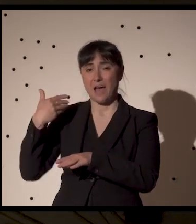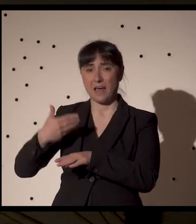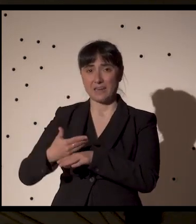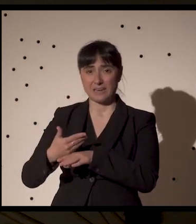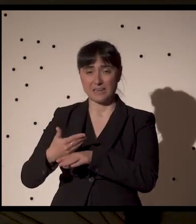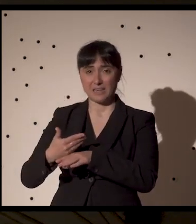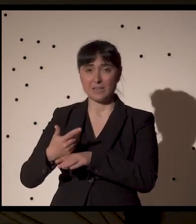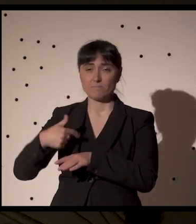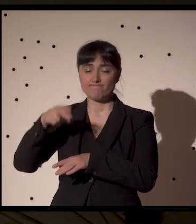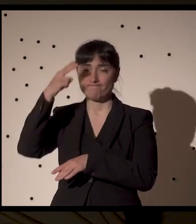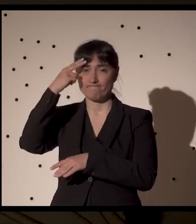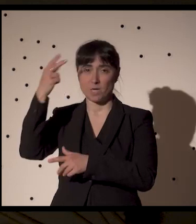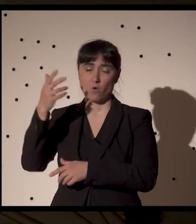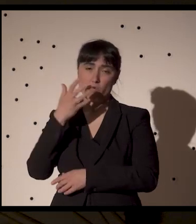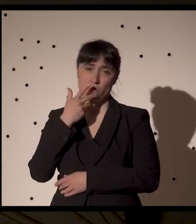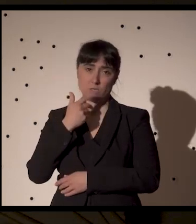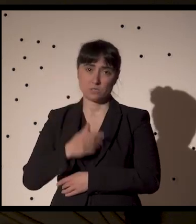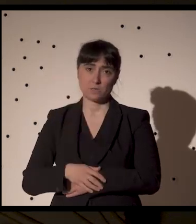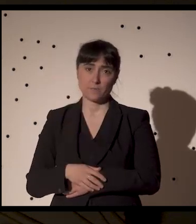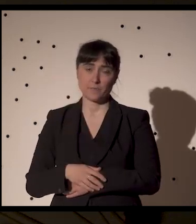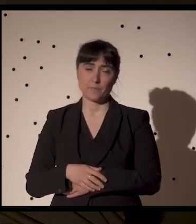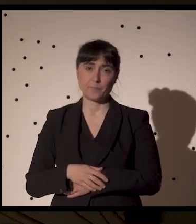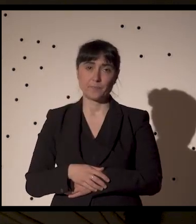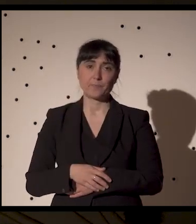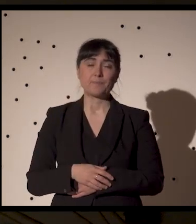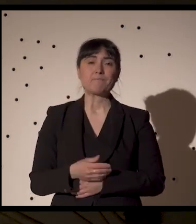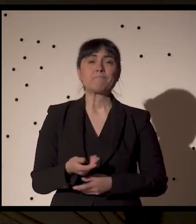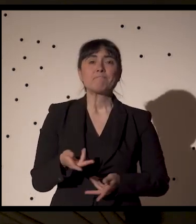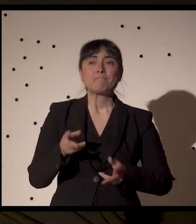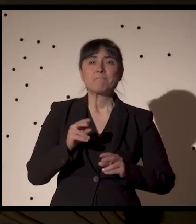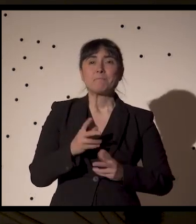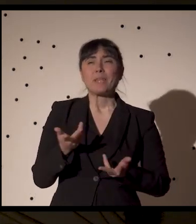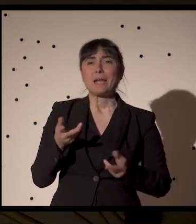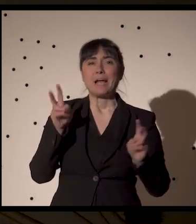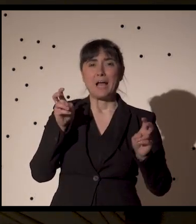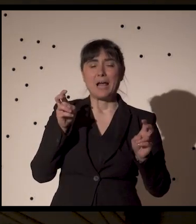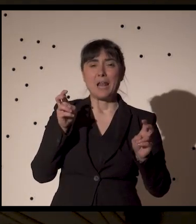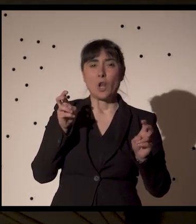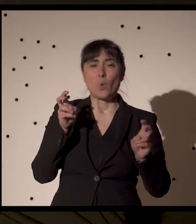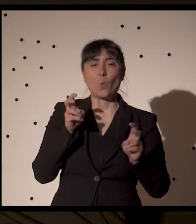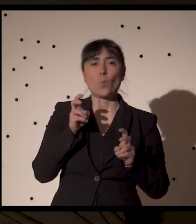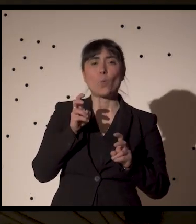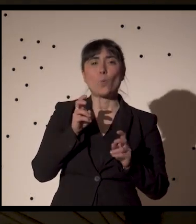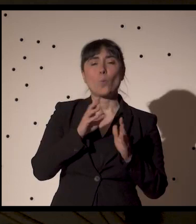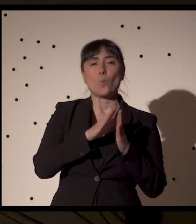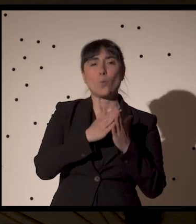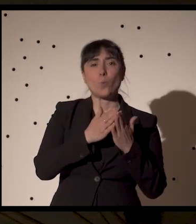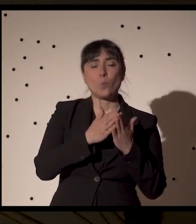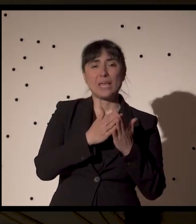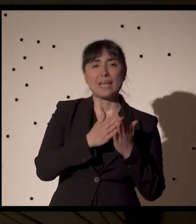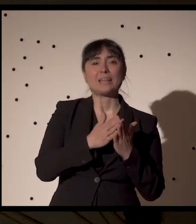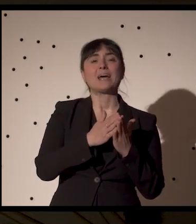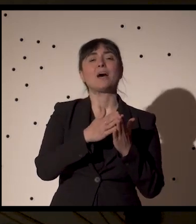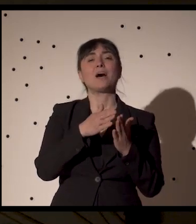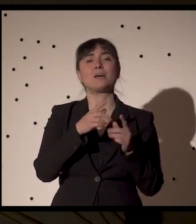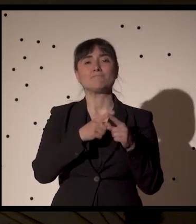guida autolesionista declamata Scusate guida galline autolesioniste